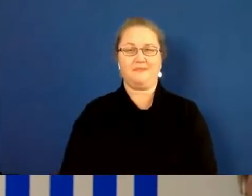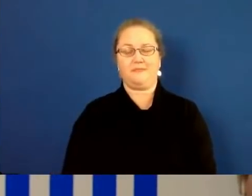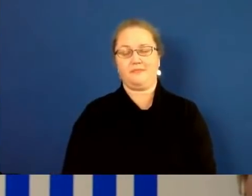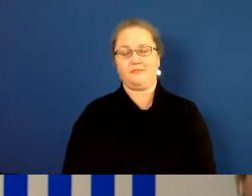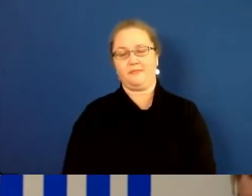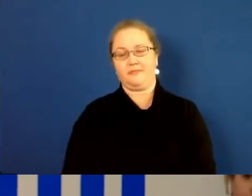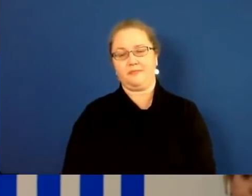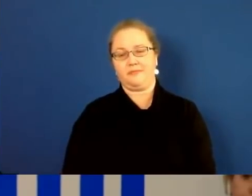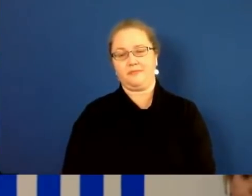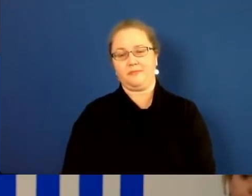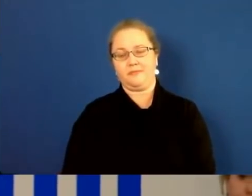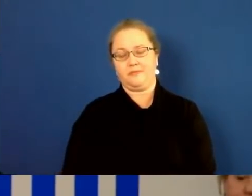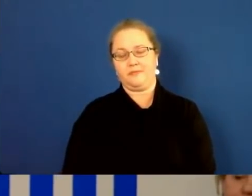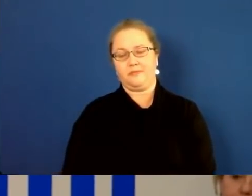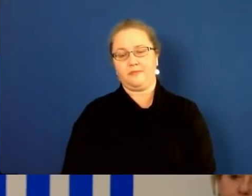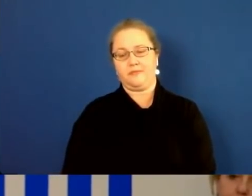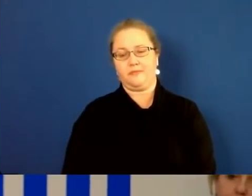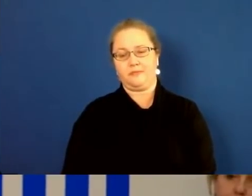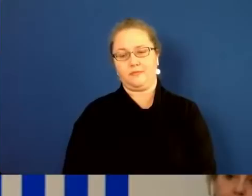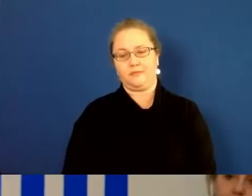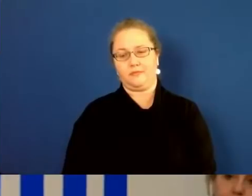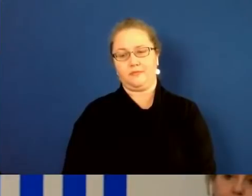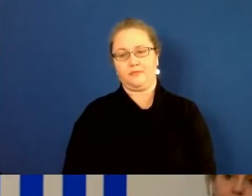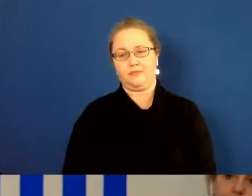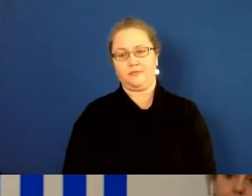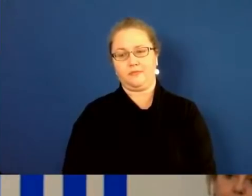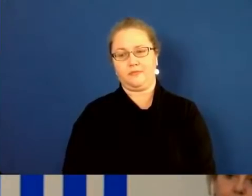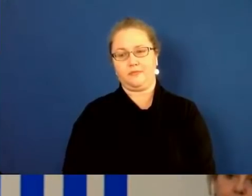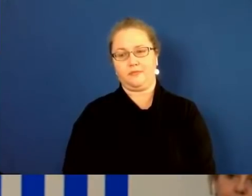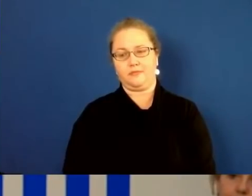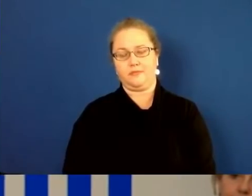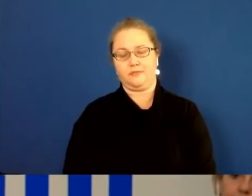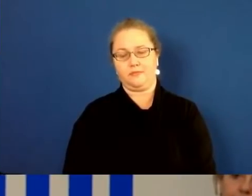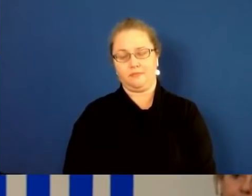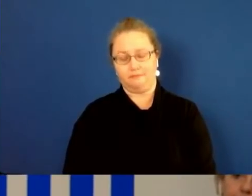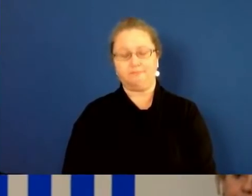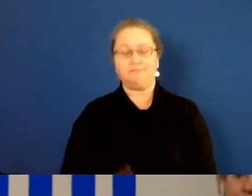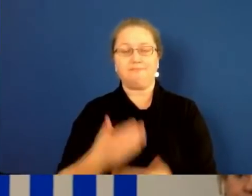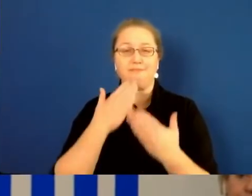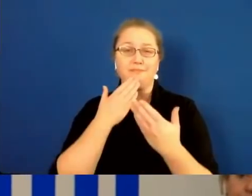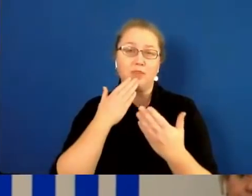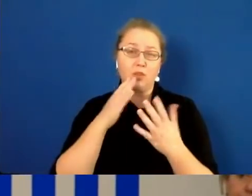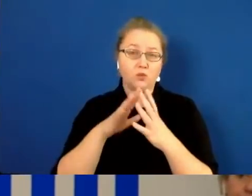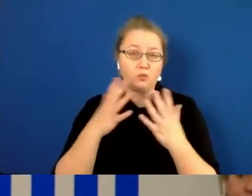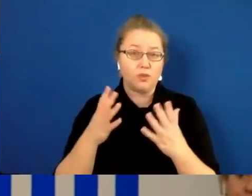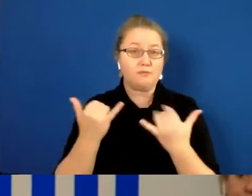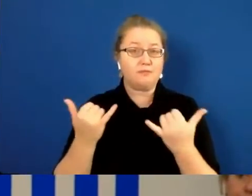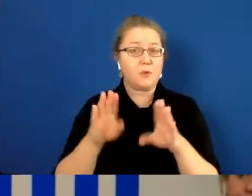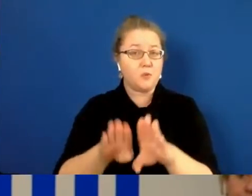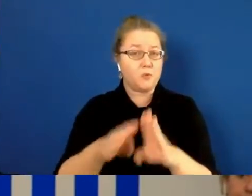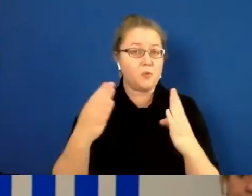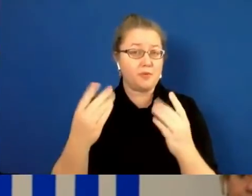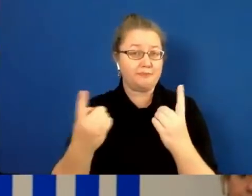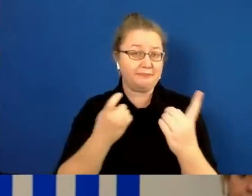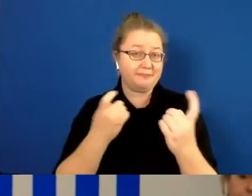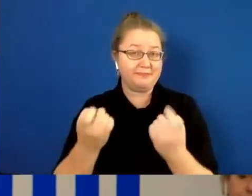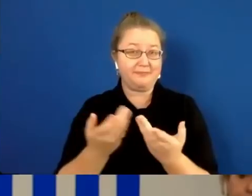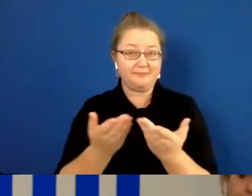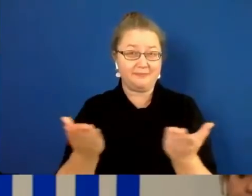8036 à Fraser, 256 sur l'île de Vancouver, 734 dans l'intérieur